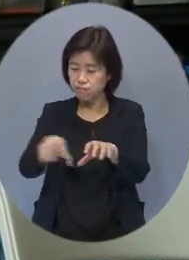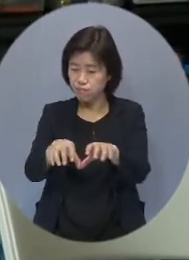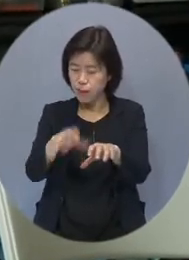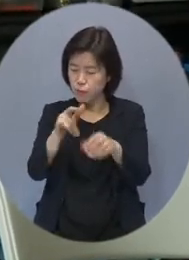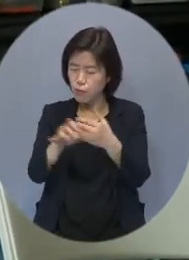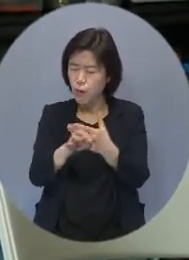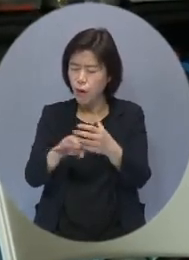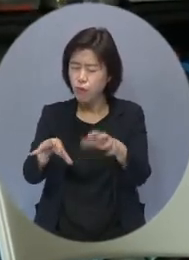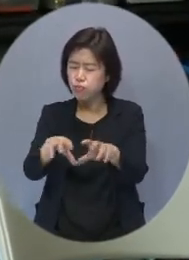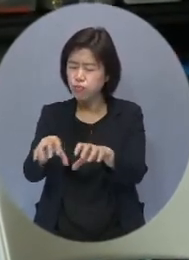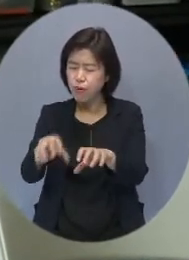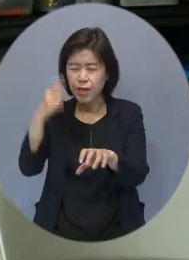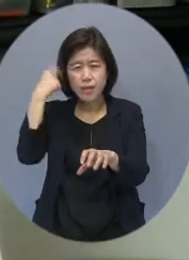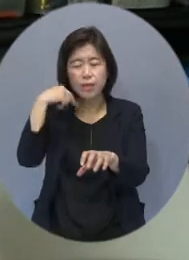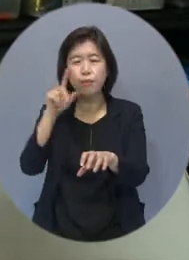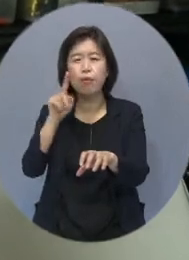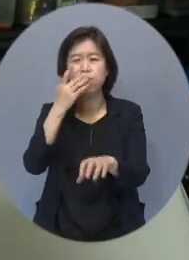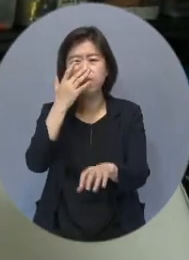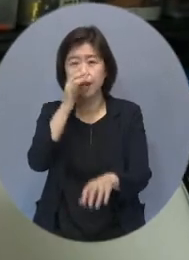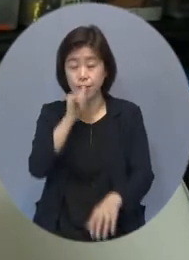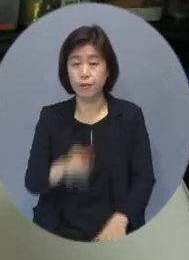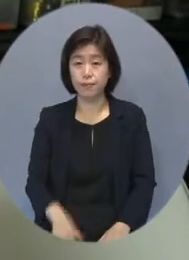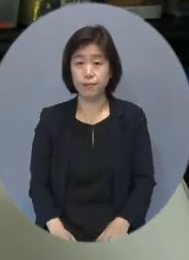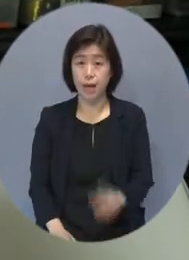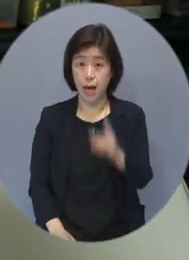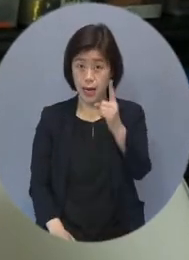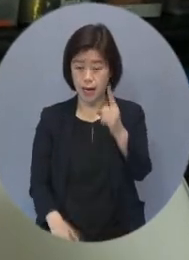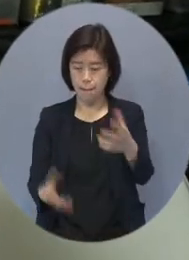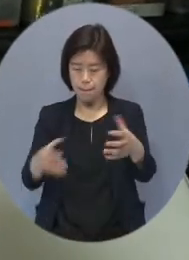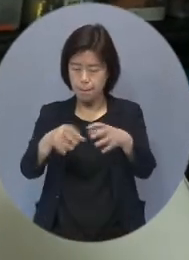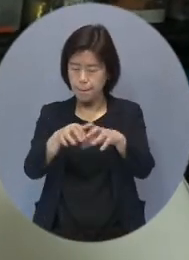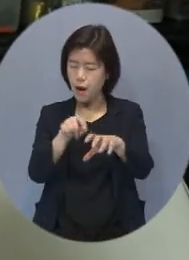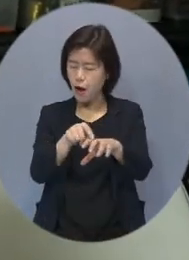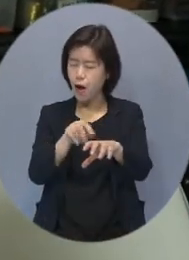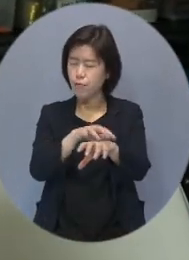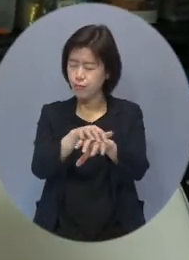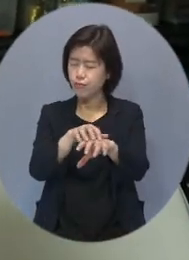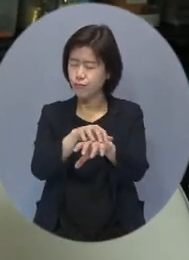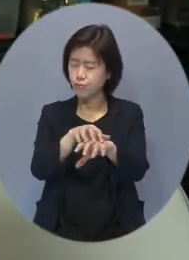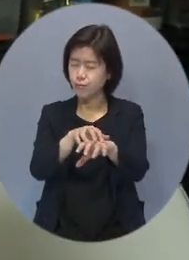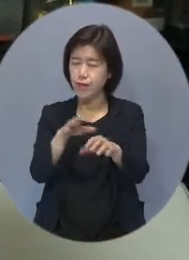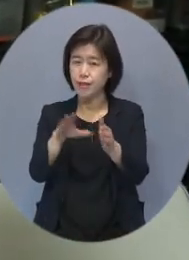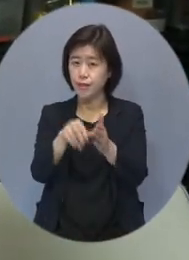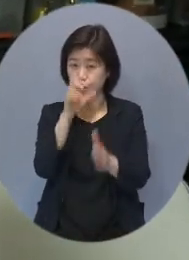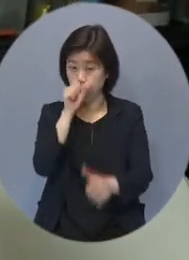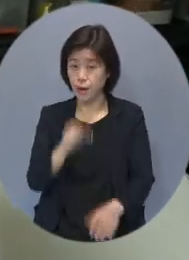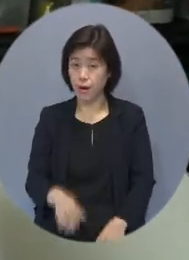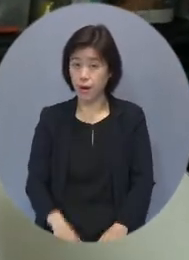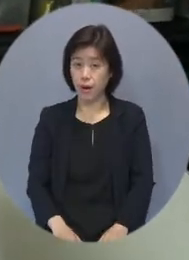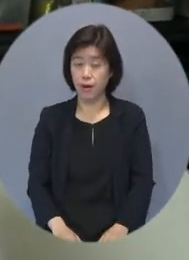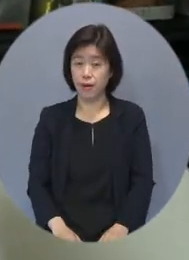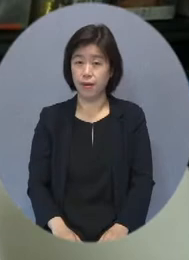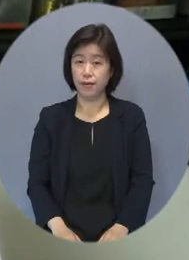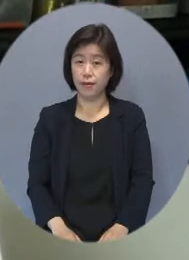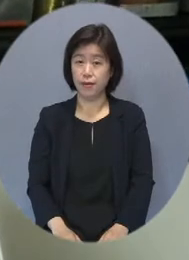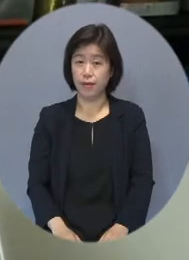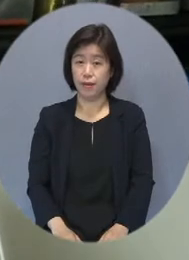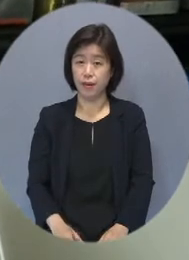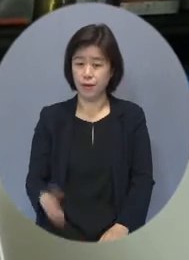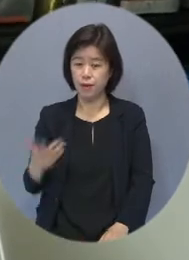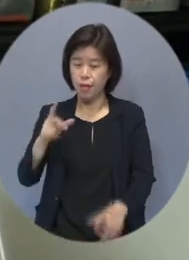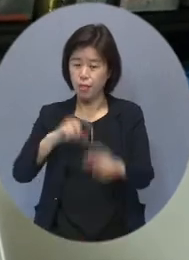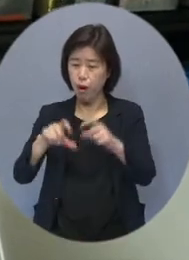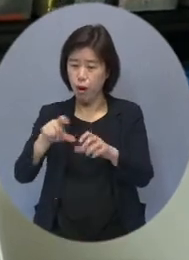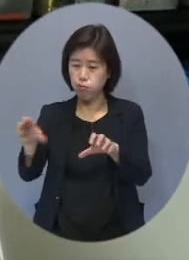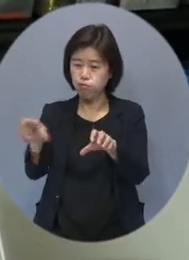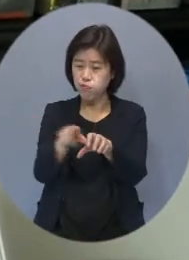수가 있거든요. 그러니까 온전히 하나의 형태를 만져야 되는데 자칫 옆에 다른 게 가미됨으로